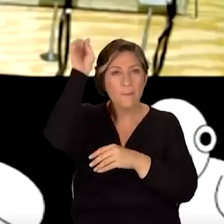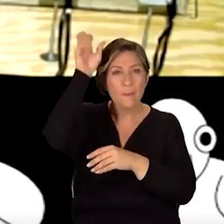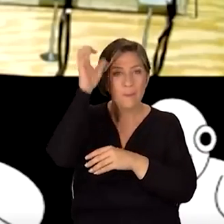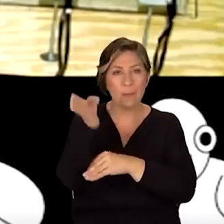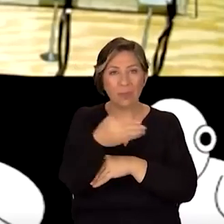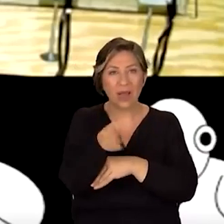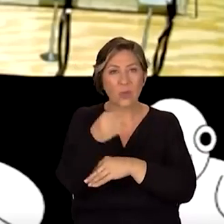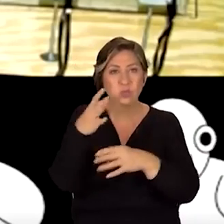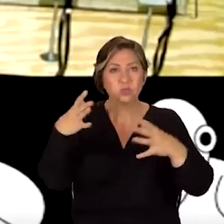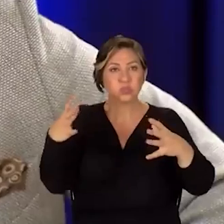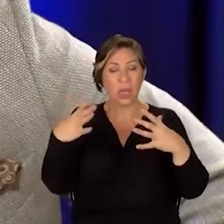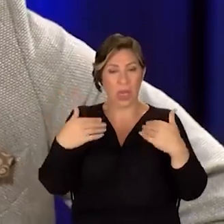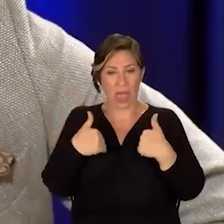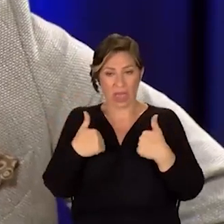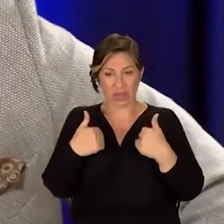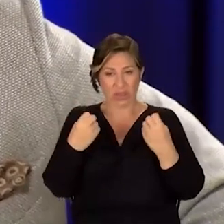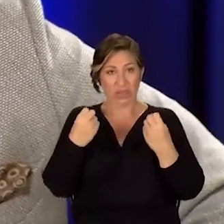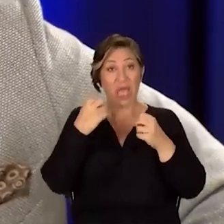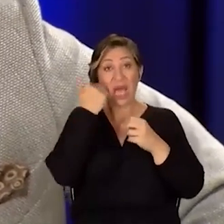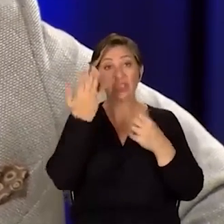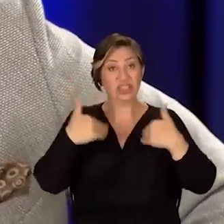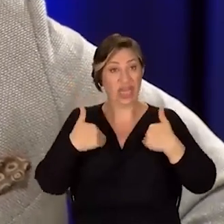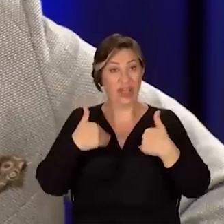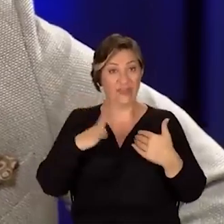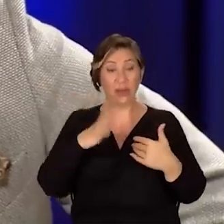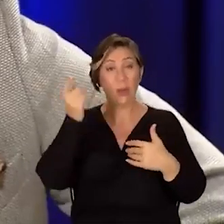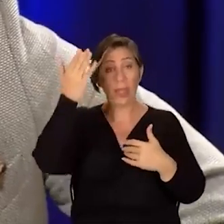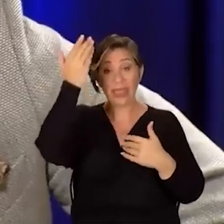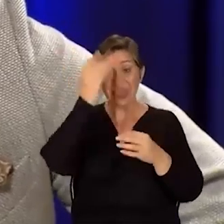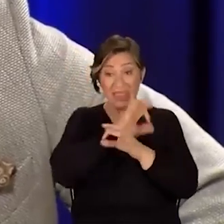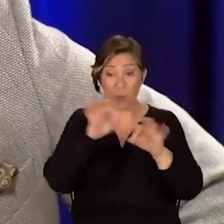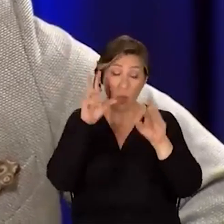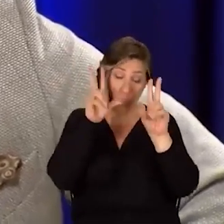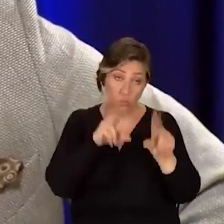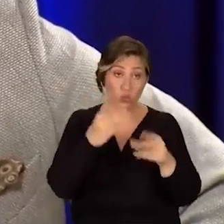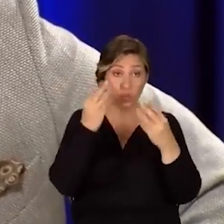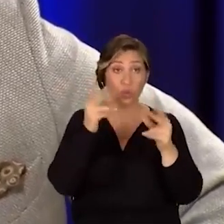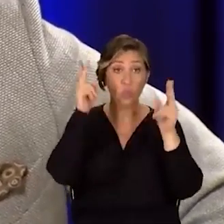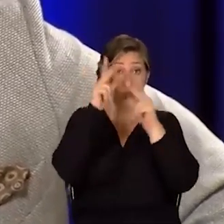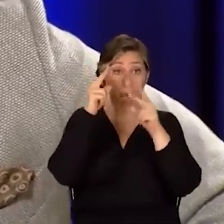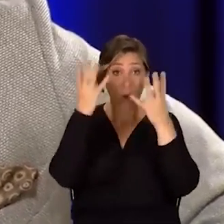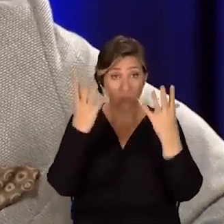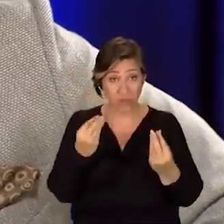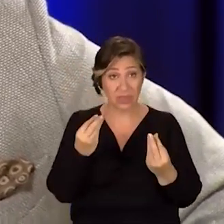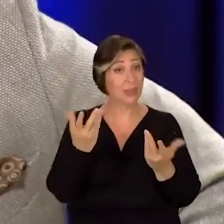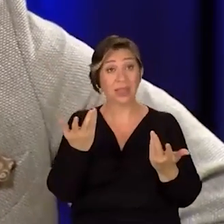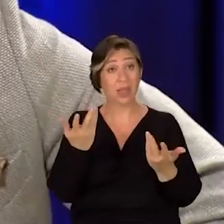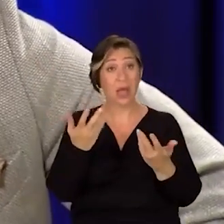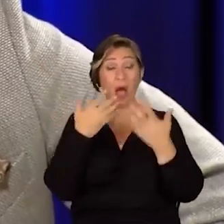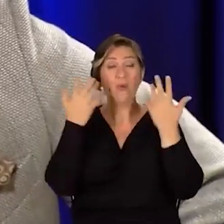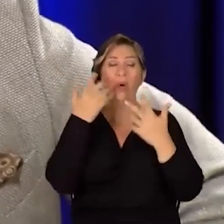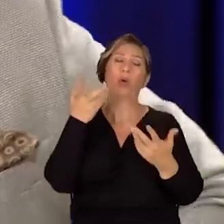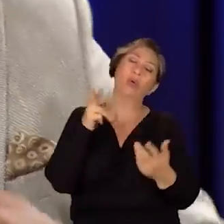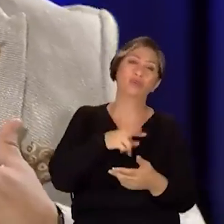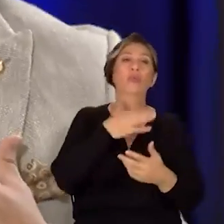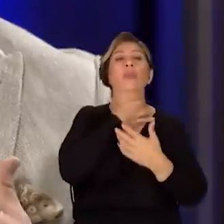akciğeri olan şeyler. Bunlar beynin tek tarafıyla uyuyorlar. Çünkü tam uyuyacak olursa, rüya görecek olursa ne yapıyor? Hayvan